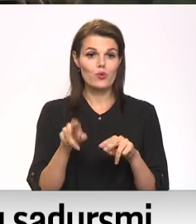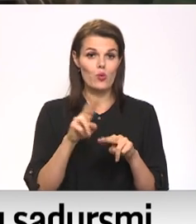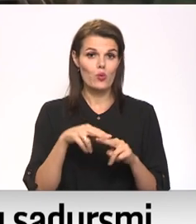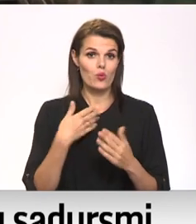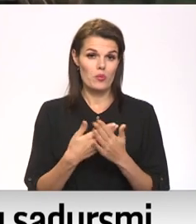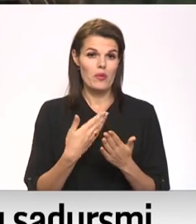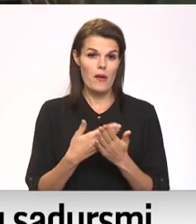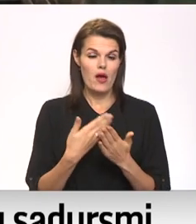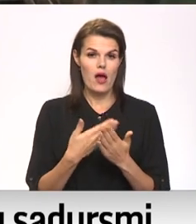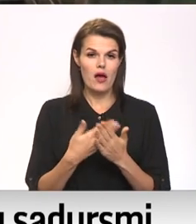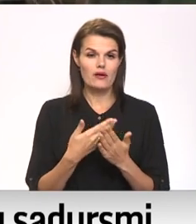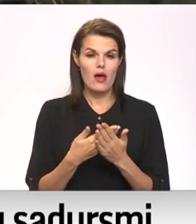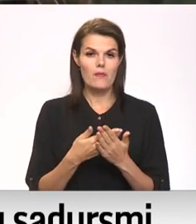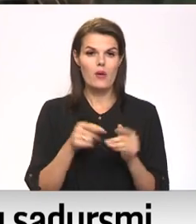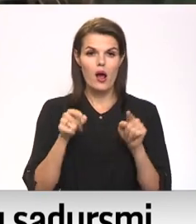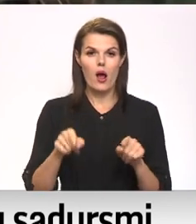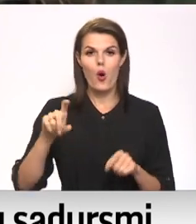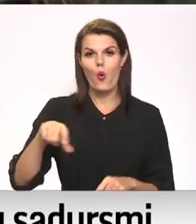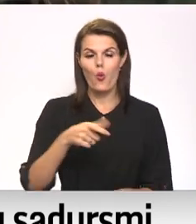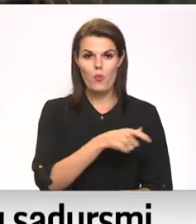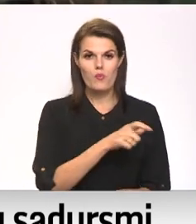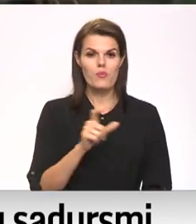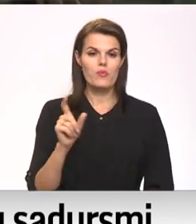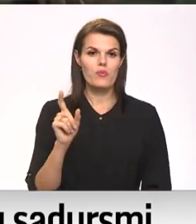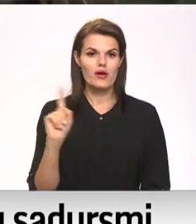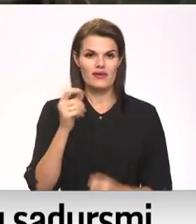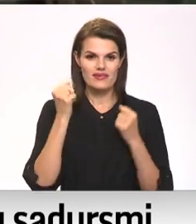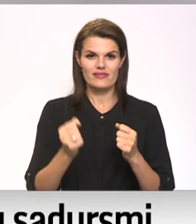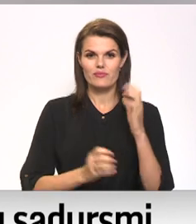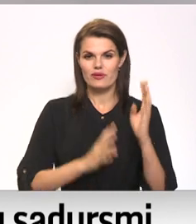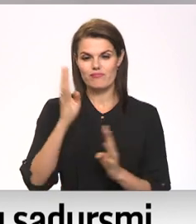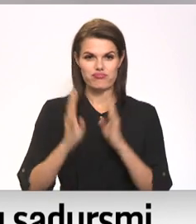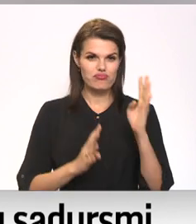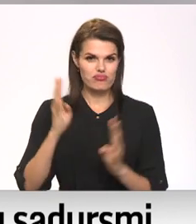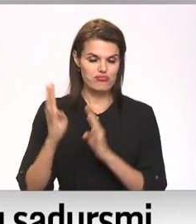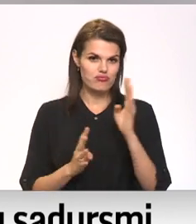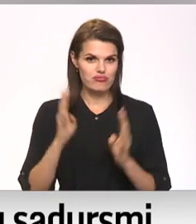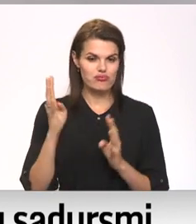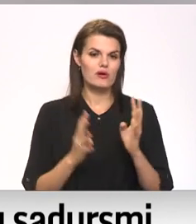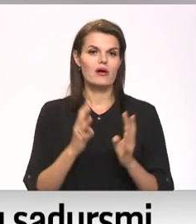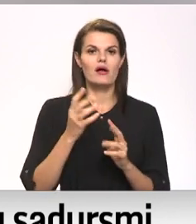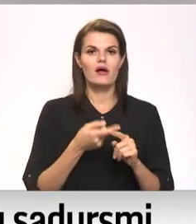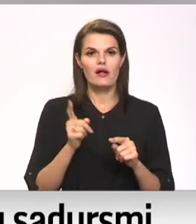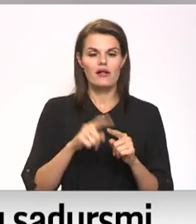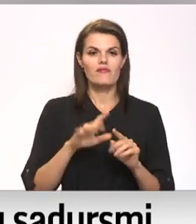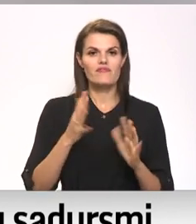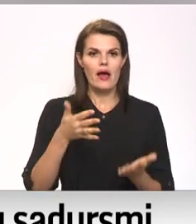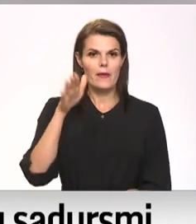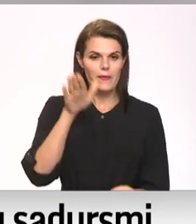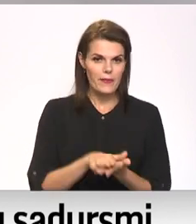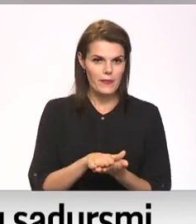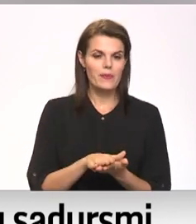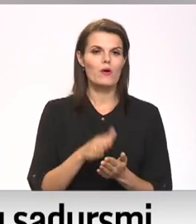Ja viņa, teiksim, šī upe, ir, jo viņa ir aizaugušāka, jo viņa ir, teiksim, seklāka,